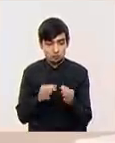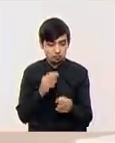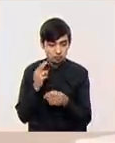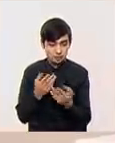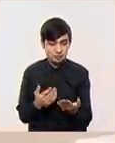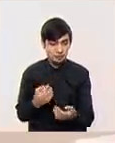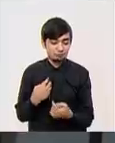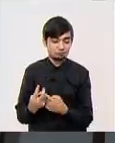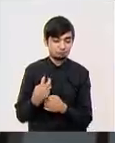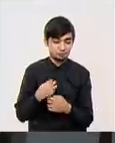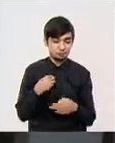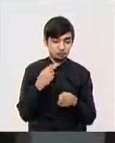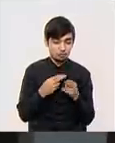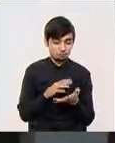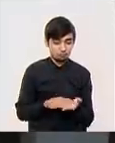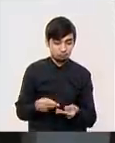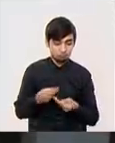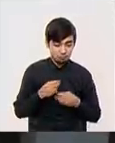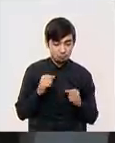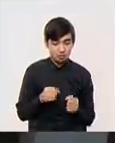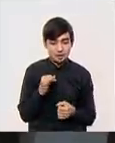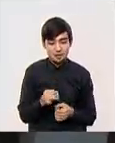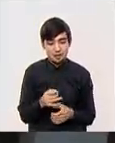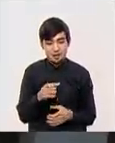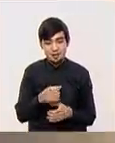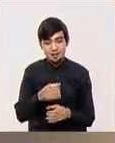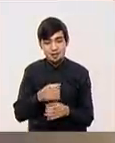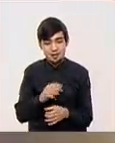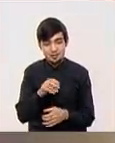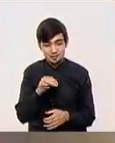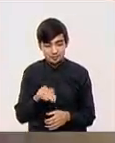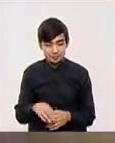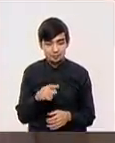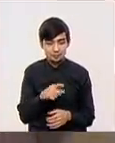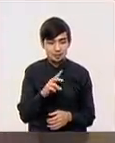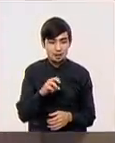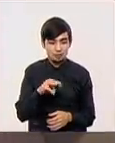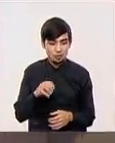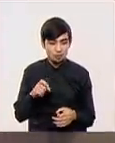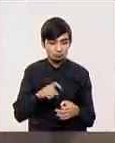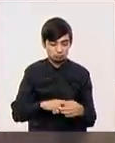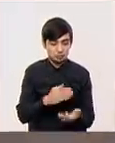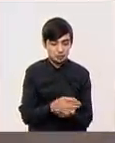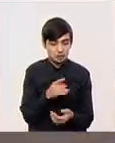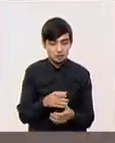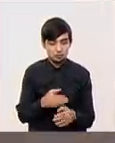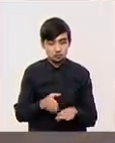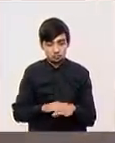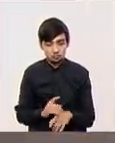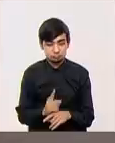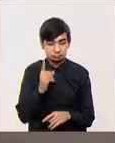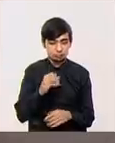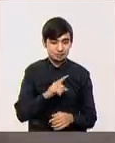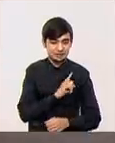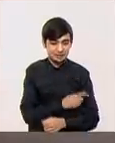болмаса бізге шағымданып. Ал жедел сатыларды пайдалану міндетті коммуналдық төлем қызметіне енгізілген екен. Мамандар оның жүк көтеру қуаттылығы мен